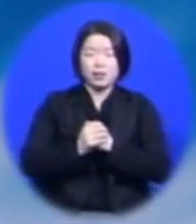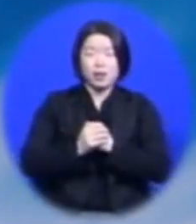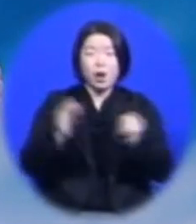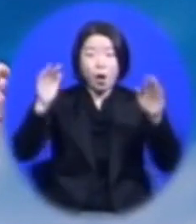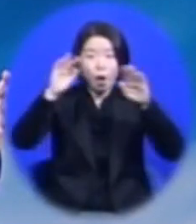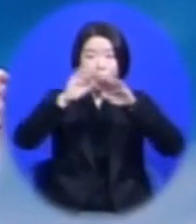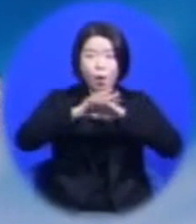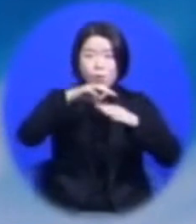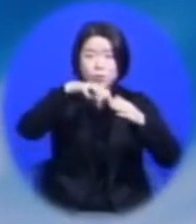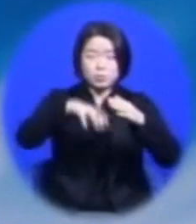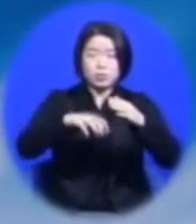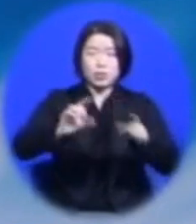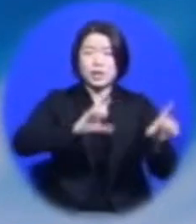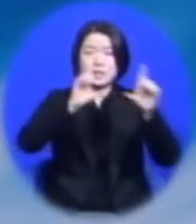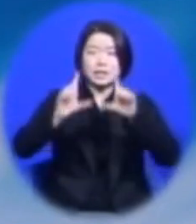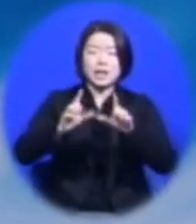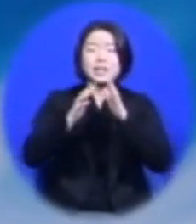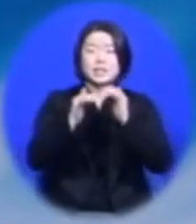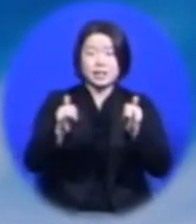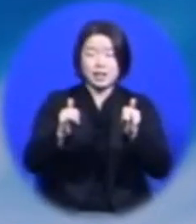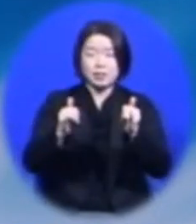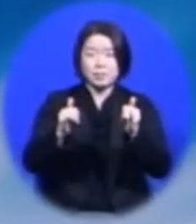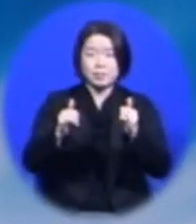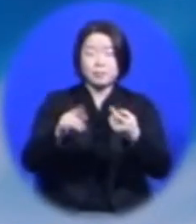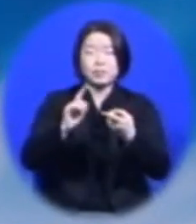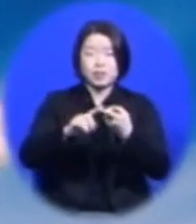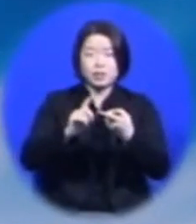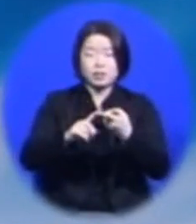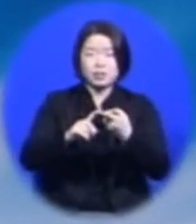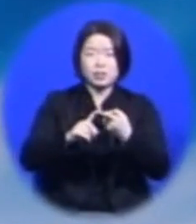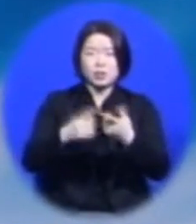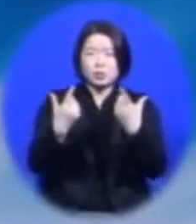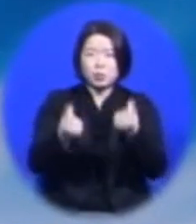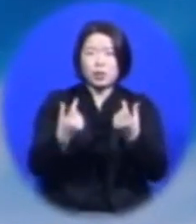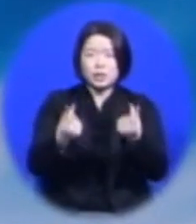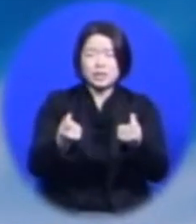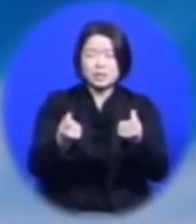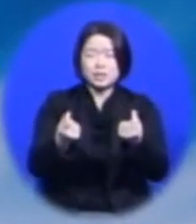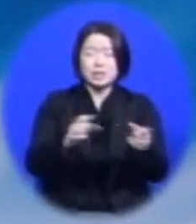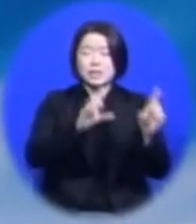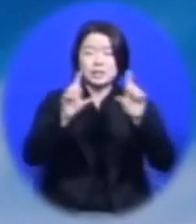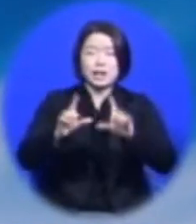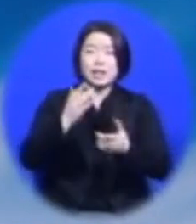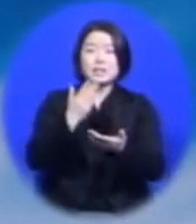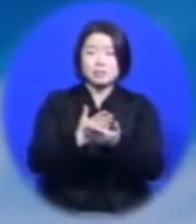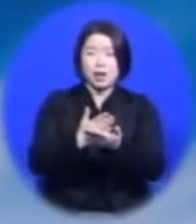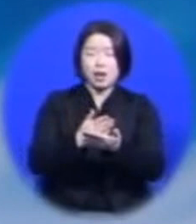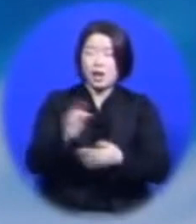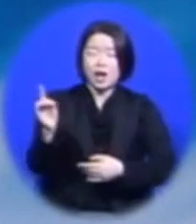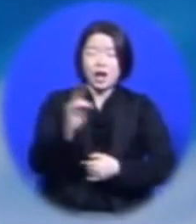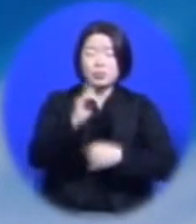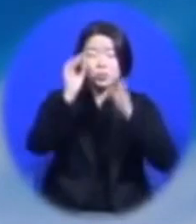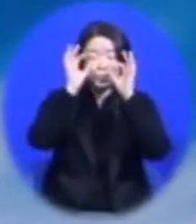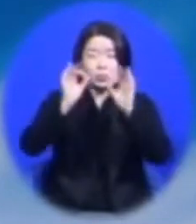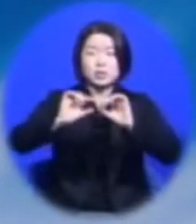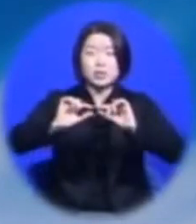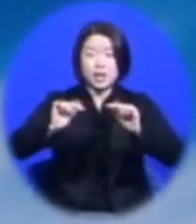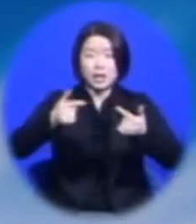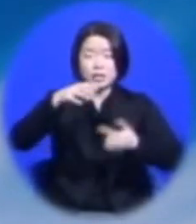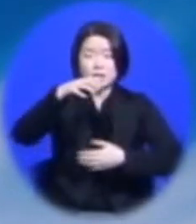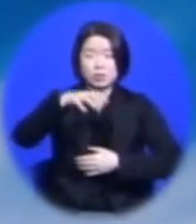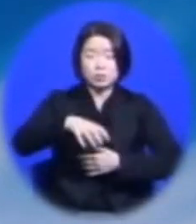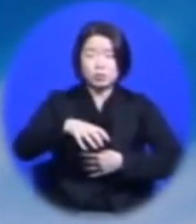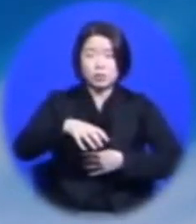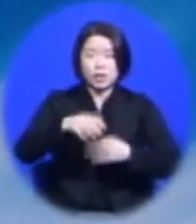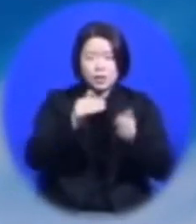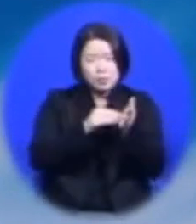어두움 속에 사는 사람들과는 똑같게 살지 말라. 아무도 안 보는 가운데서 은밀하게